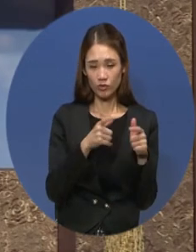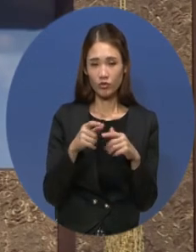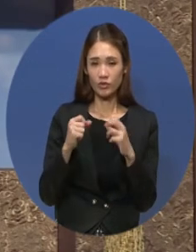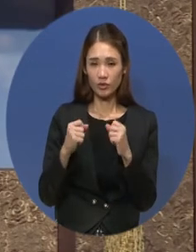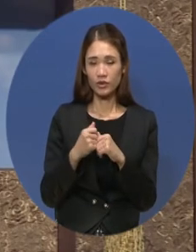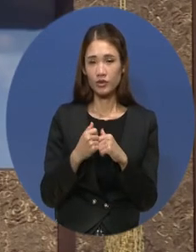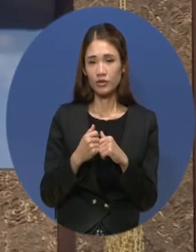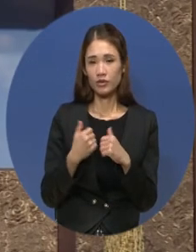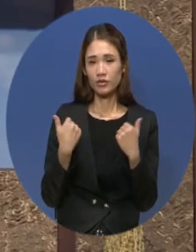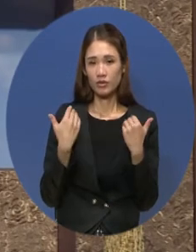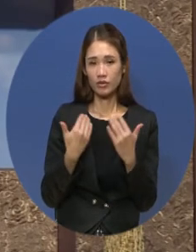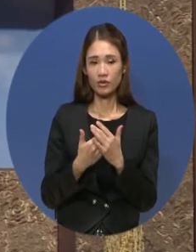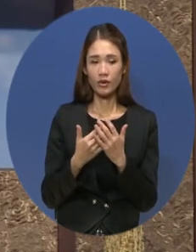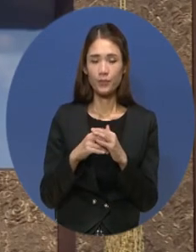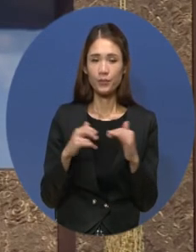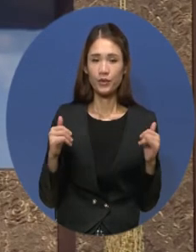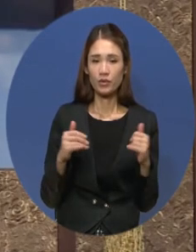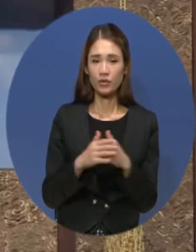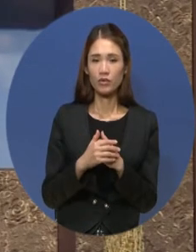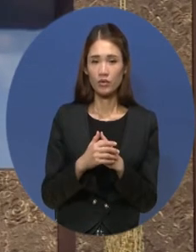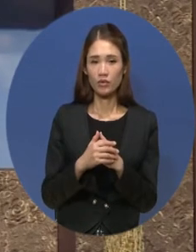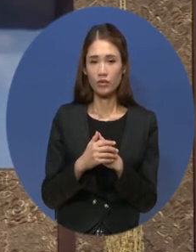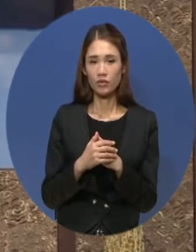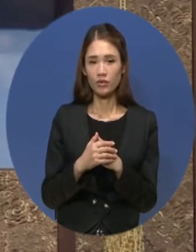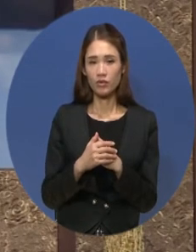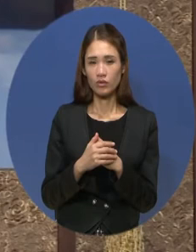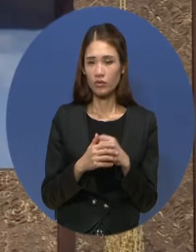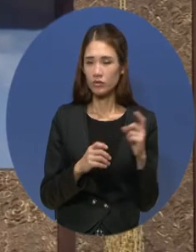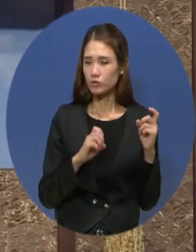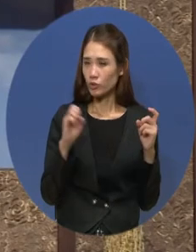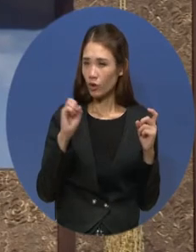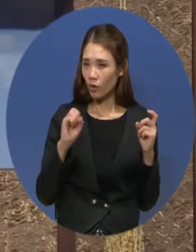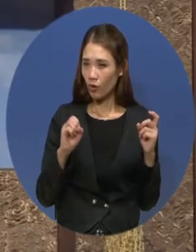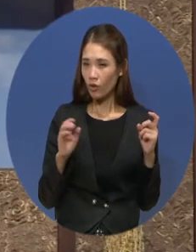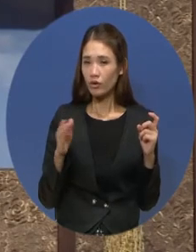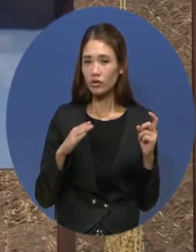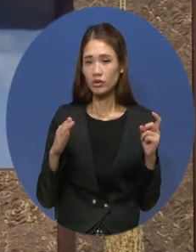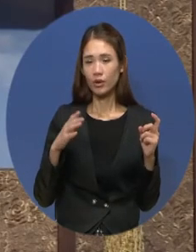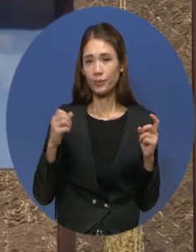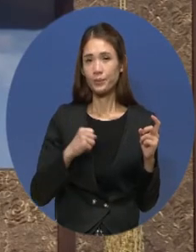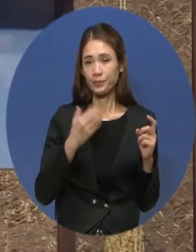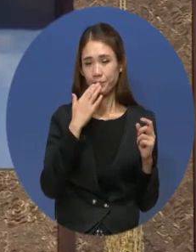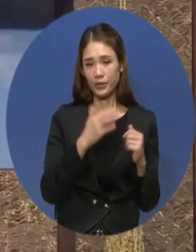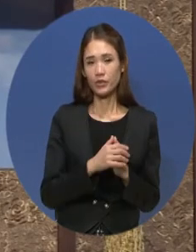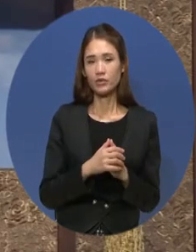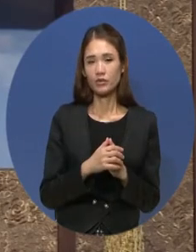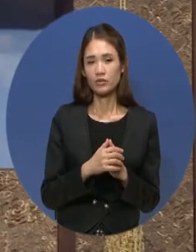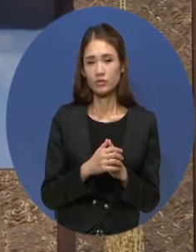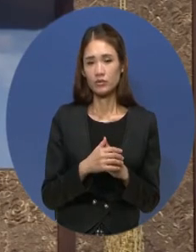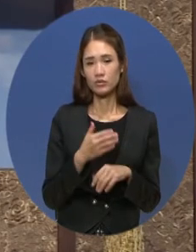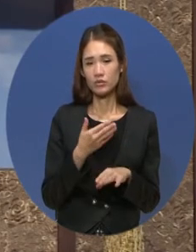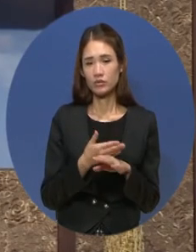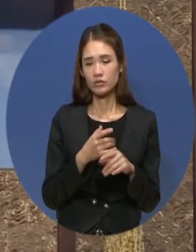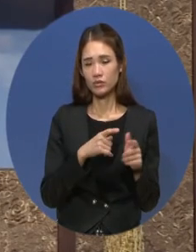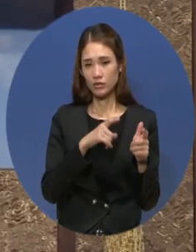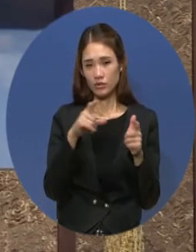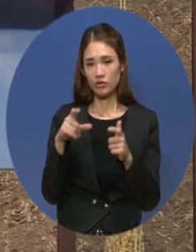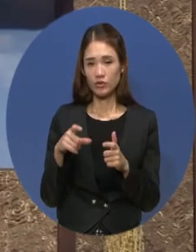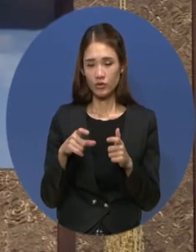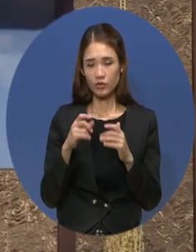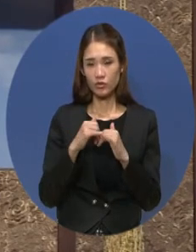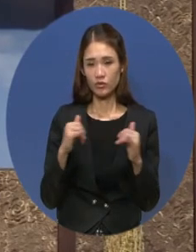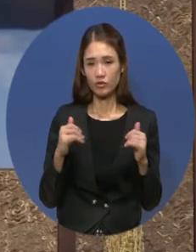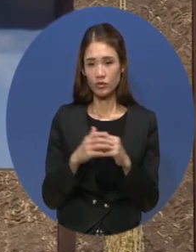게시 발달장애인 분들도 10% 20% 이내에서 받으실 수 있어요 그리고 또 그래서 그런 타구에